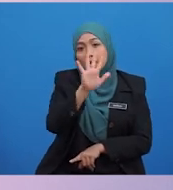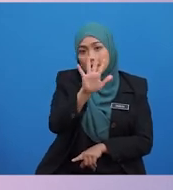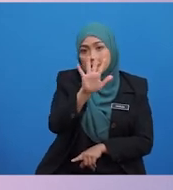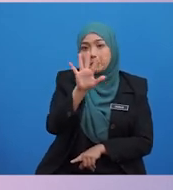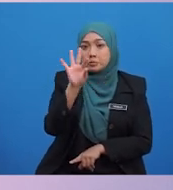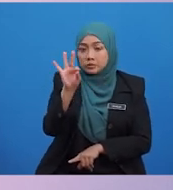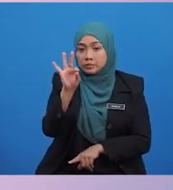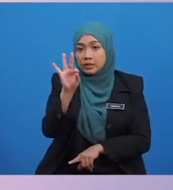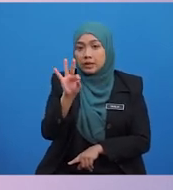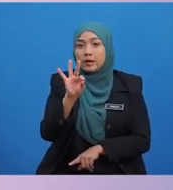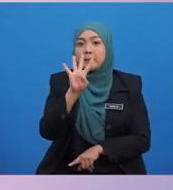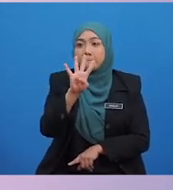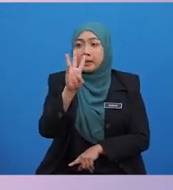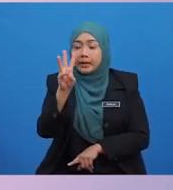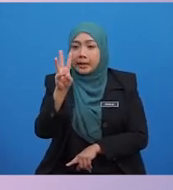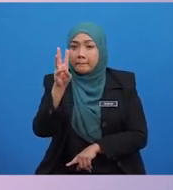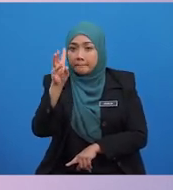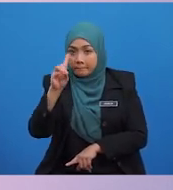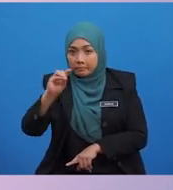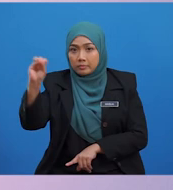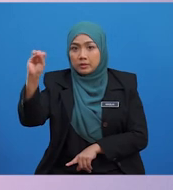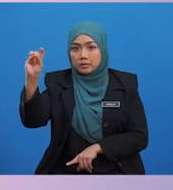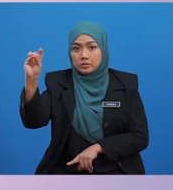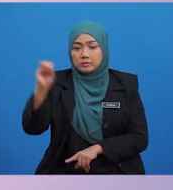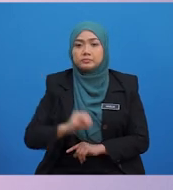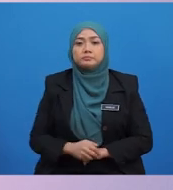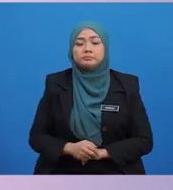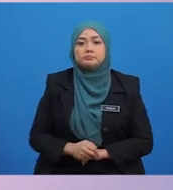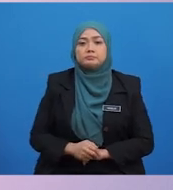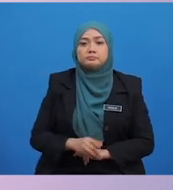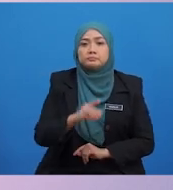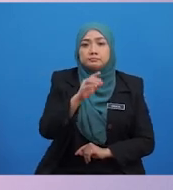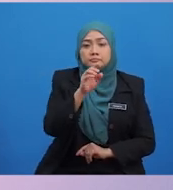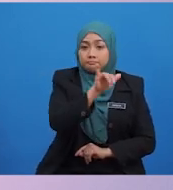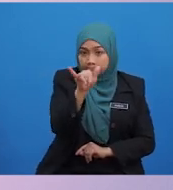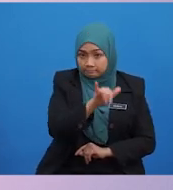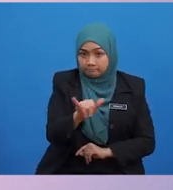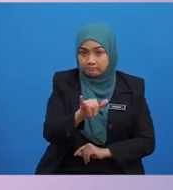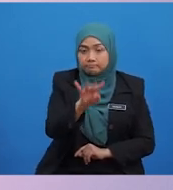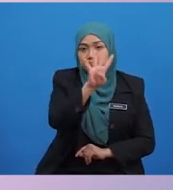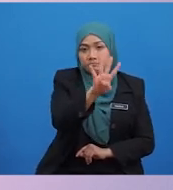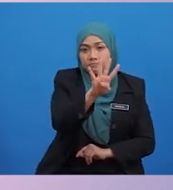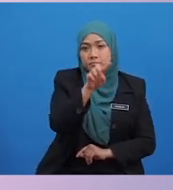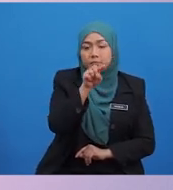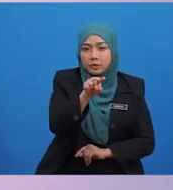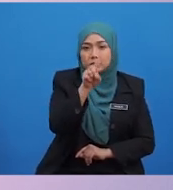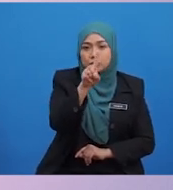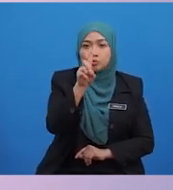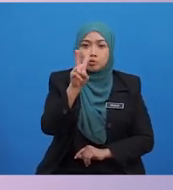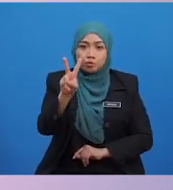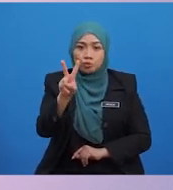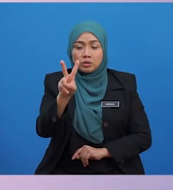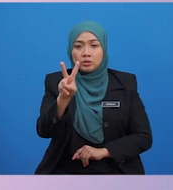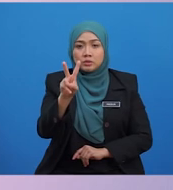Idih = 40-an 12 sign 61 pop 2008 Raja